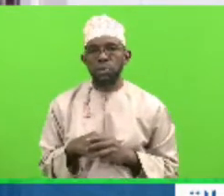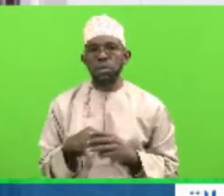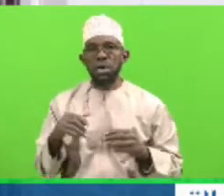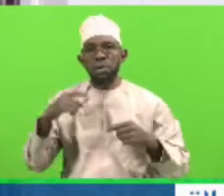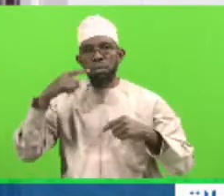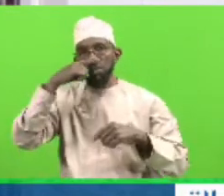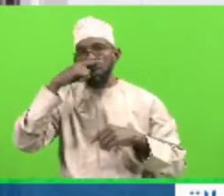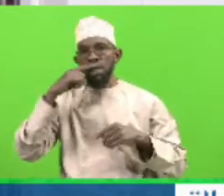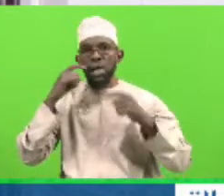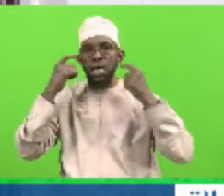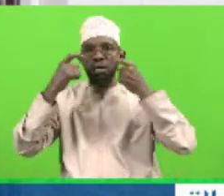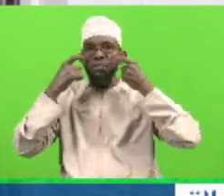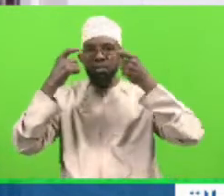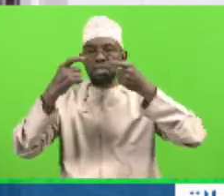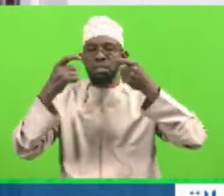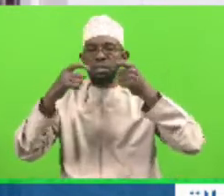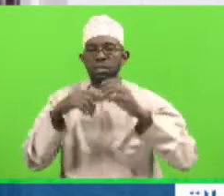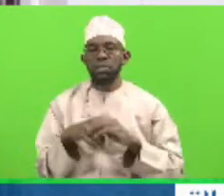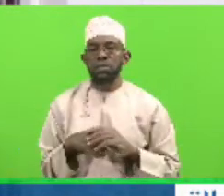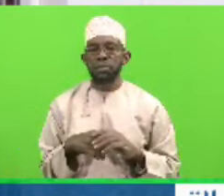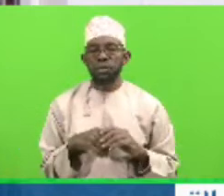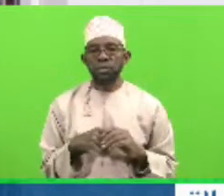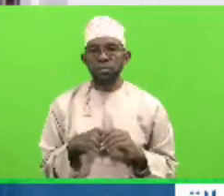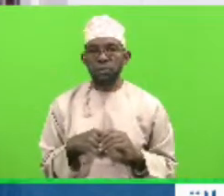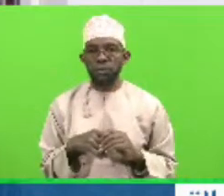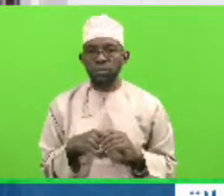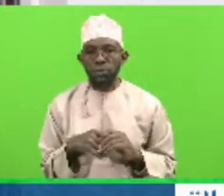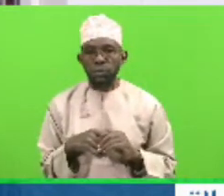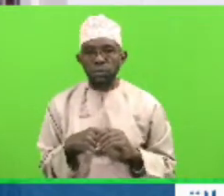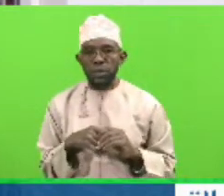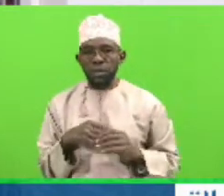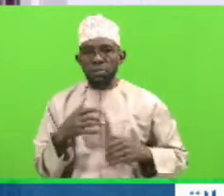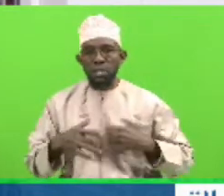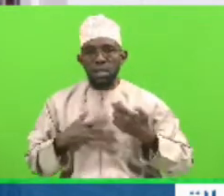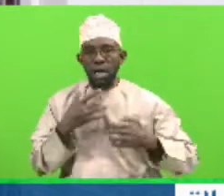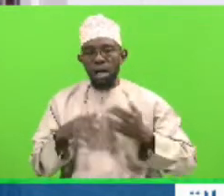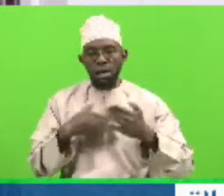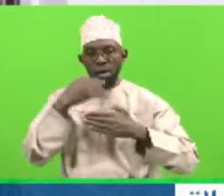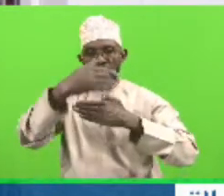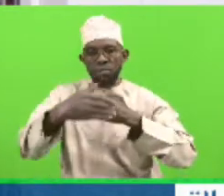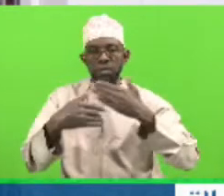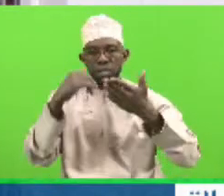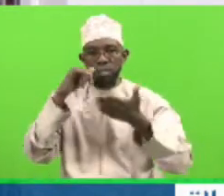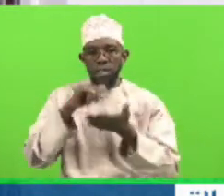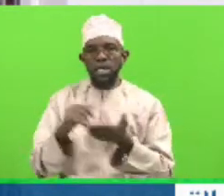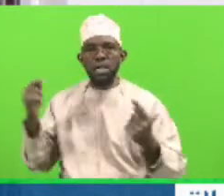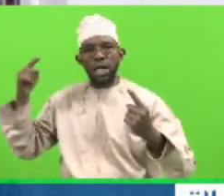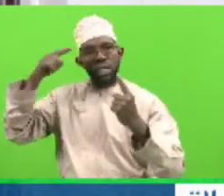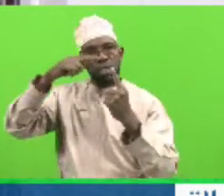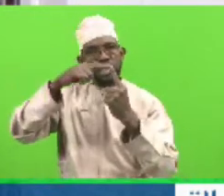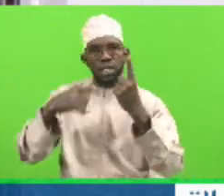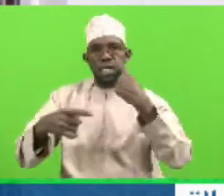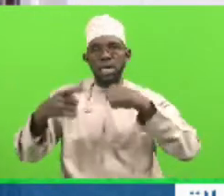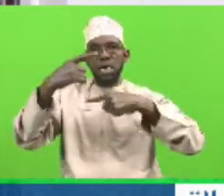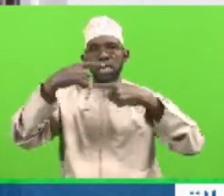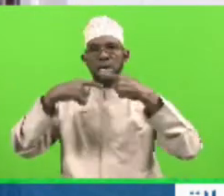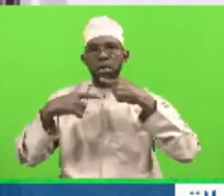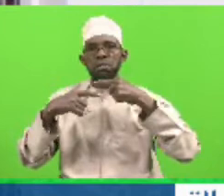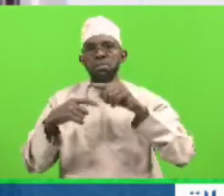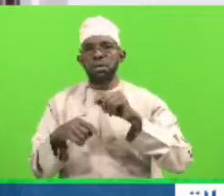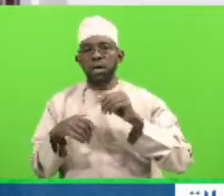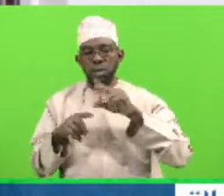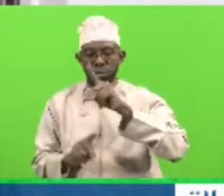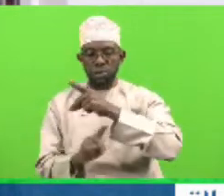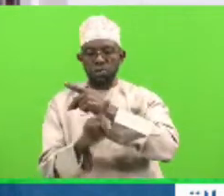الذنوب والموبقات والآثام، ولا خطر لها على بال، حتى جاء قوم لوط، نبي